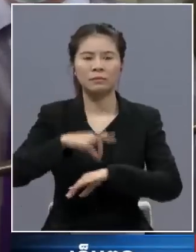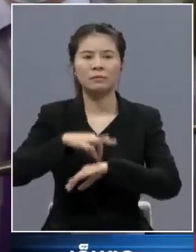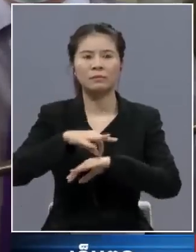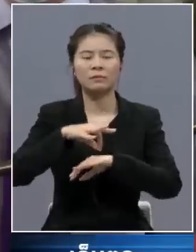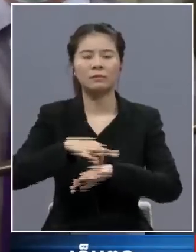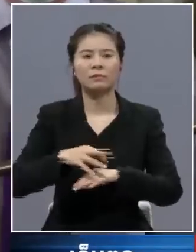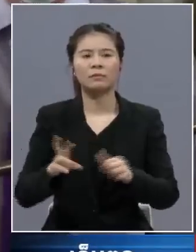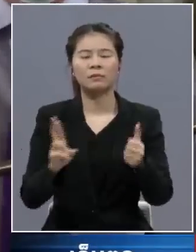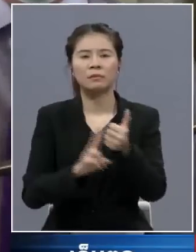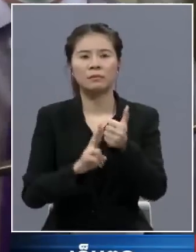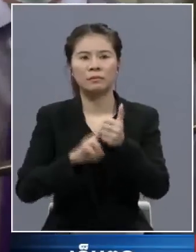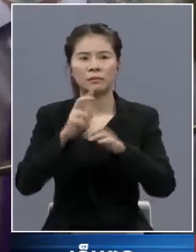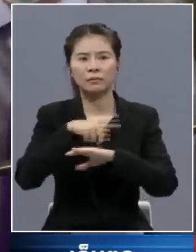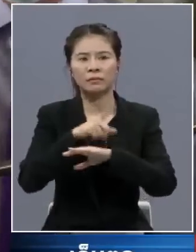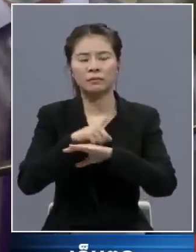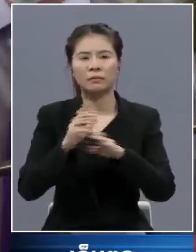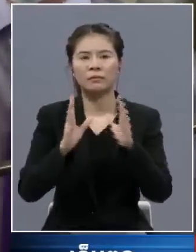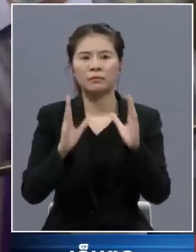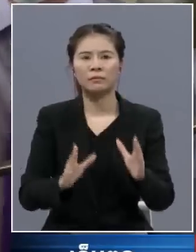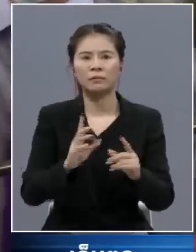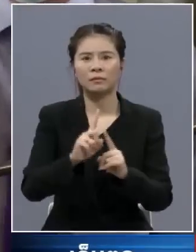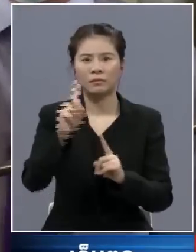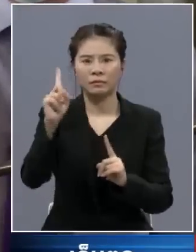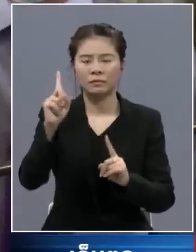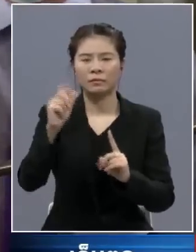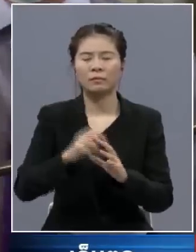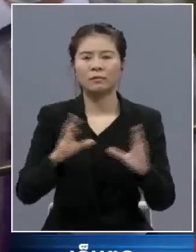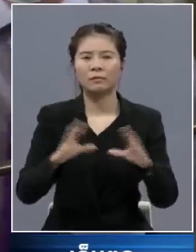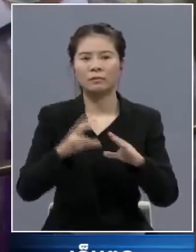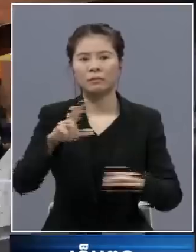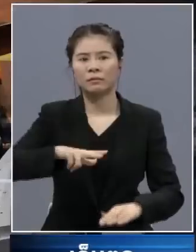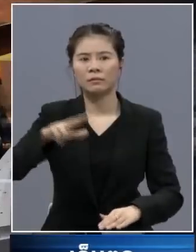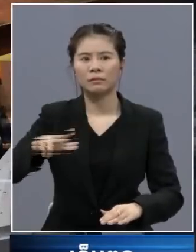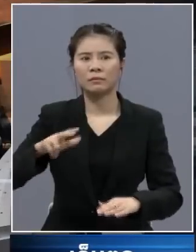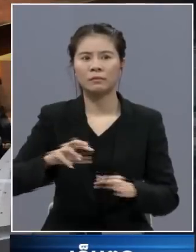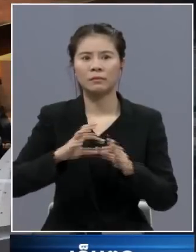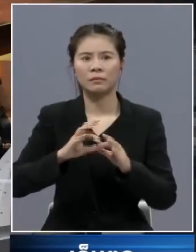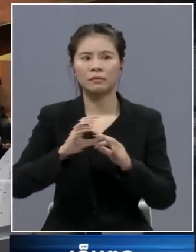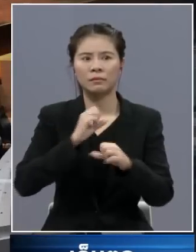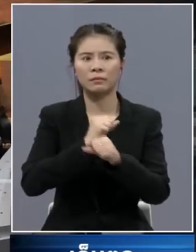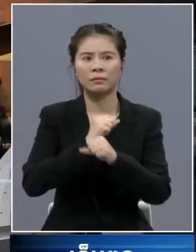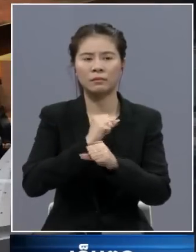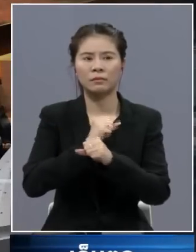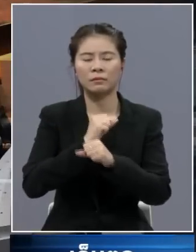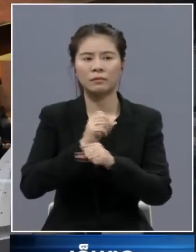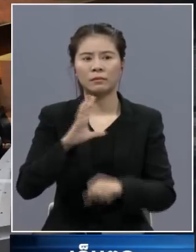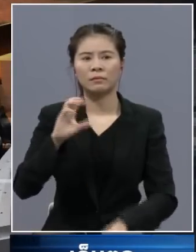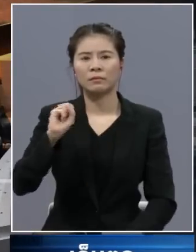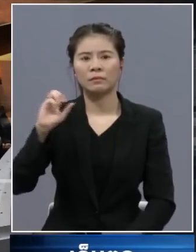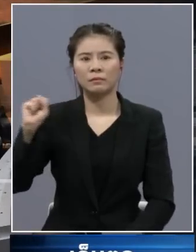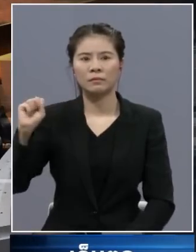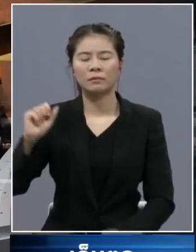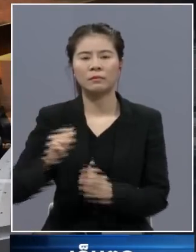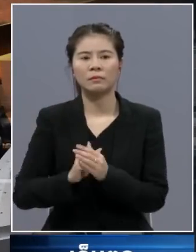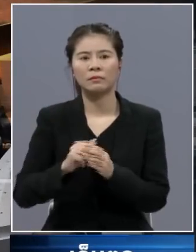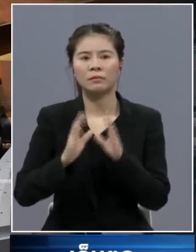าผู้แทนราษฎรคนที่1นะครับแต่ว่าครั้งนี้เนี่ยไปอยู่กับทางเพื่อไทยแล้วก็เป็นว่าที่ส.ส.ปาร์ตี้ลิสต์ลำดับที่8ของพรรคเป็นอดีตรัฐมนตรี